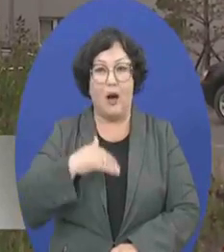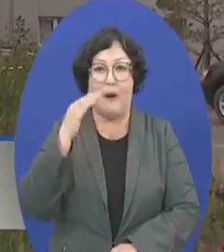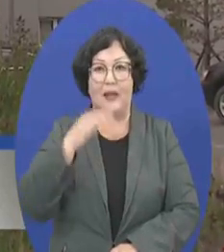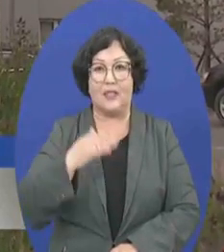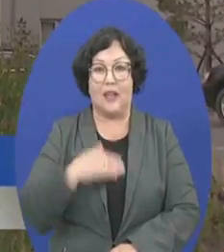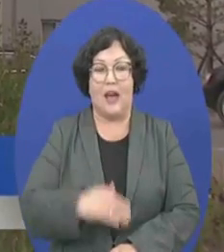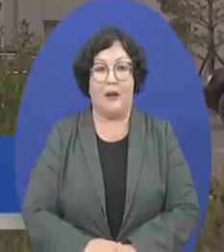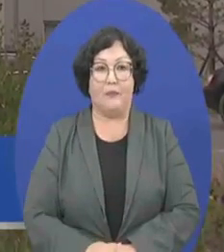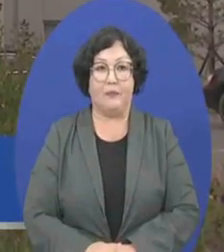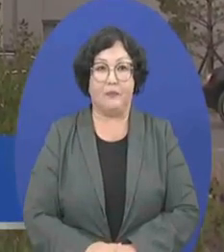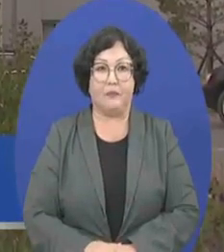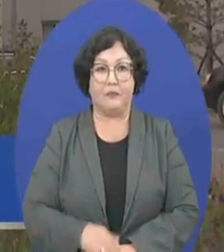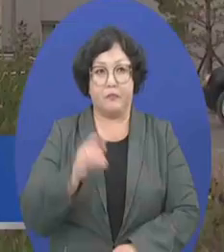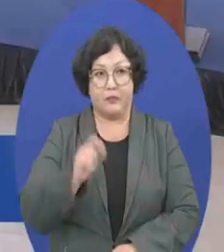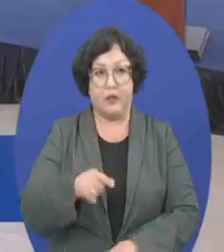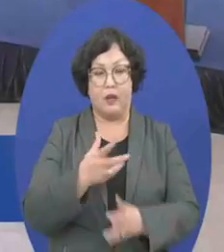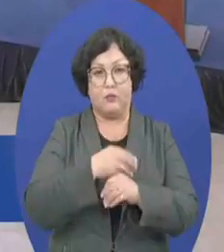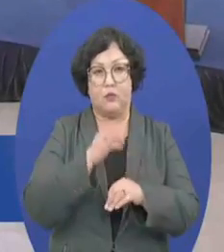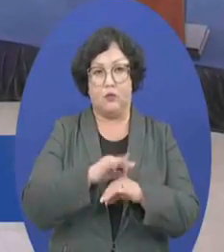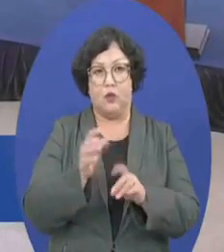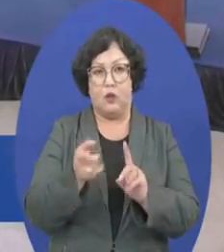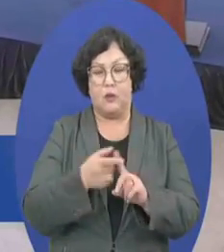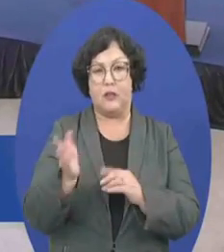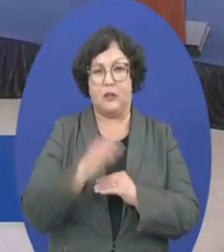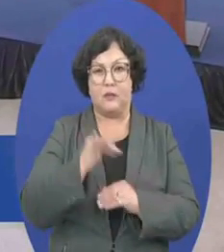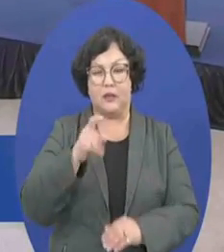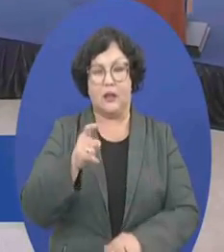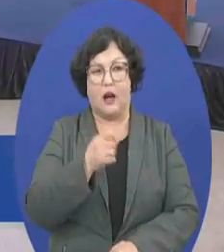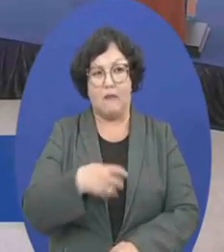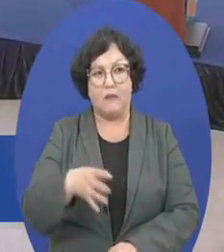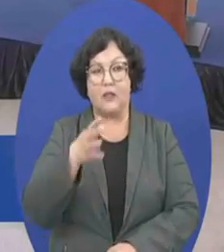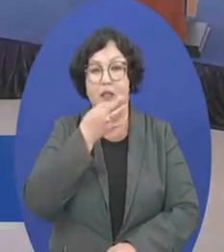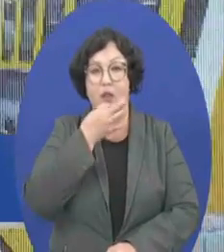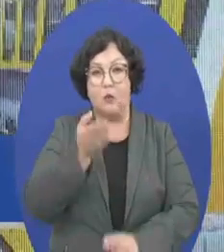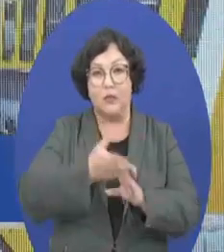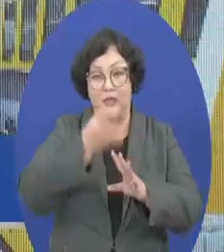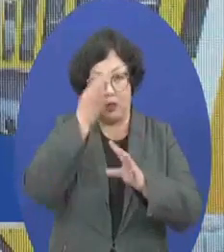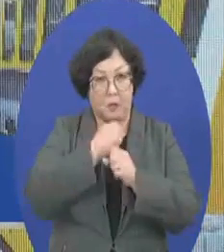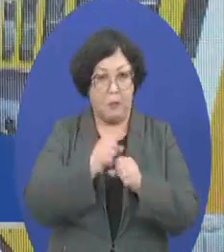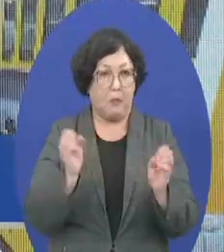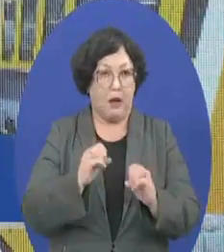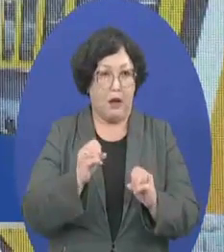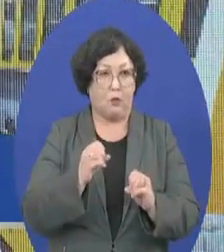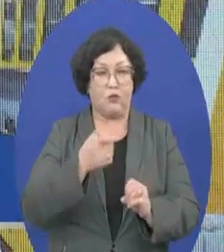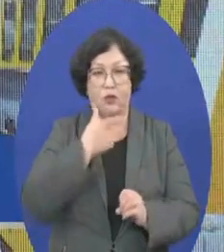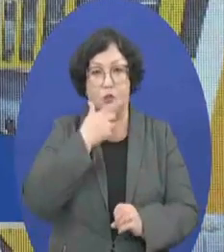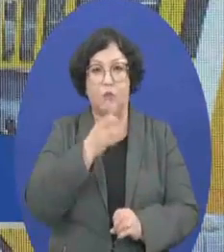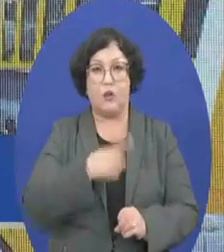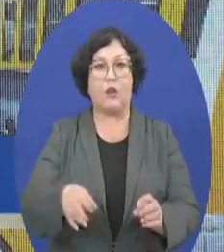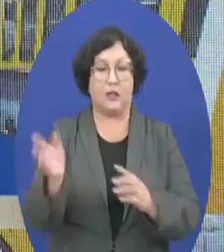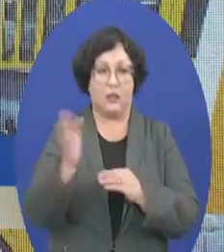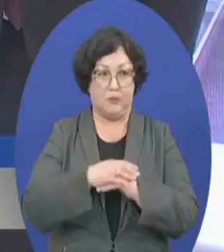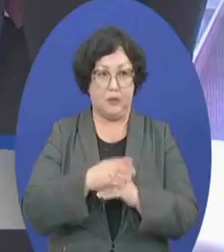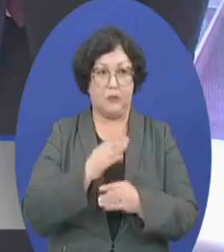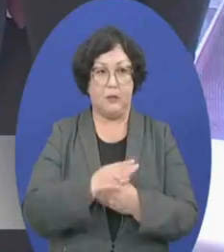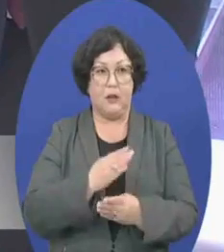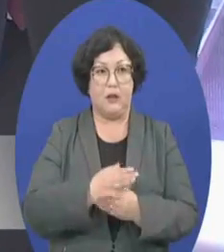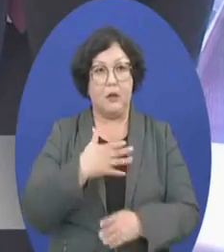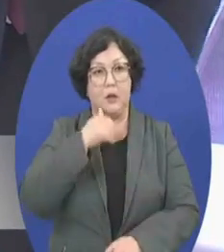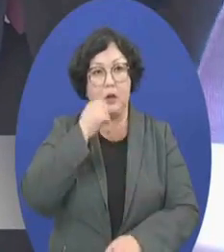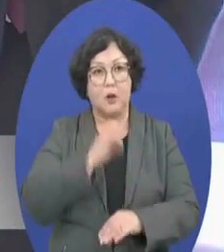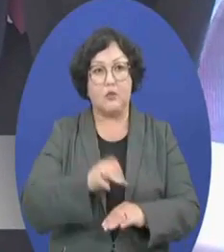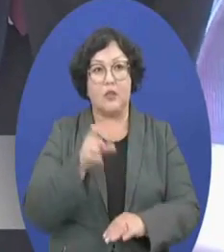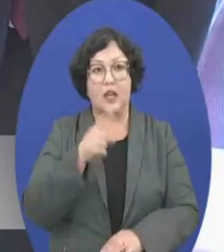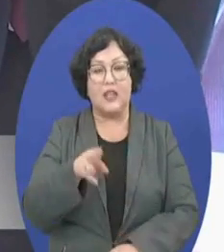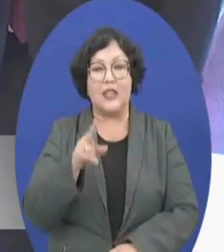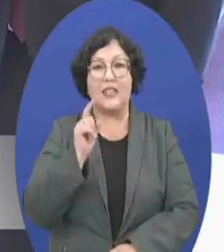Манай улсын 5 хүн дутмын нэг нь хавдар өвчнөөр насварж байна. Эдгээр хүмүүсийн ихэнх нь өвчнийг эрт үед нь оншлуулж чадаагүй учраас насварсан гэсэн судалгаа байна.